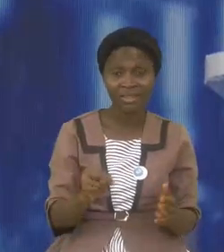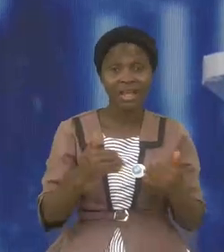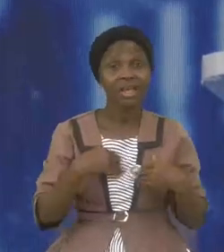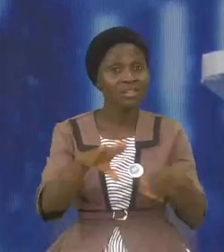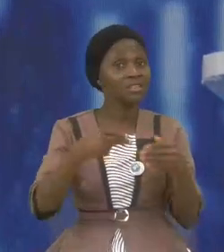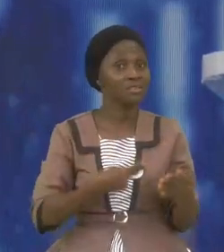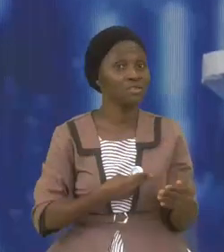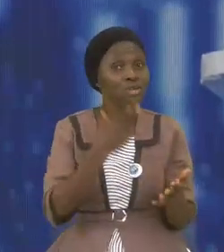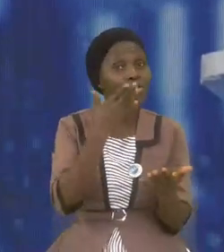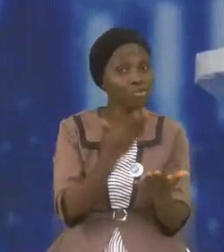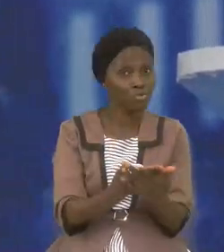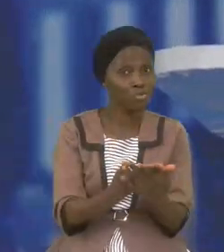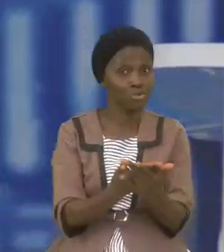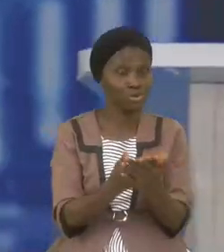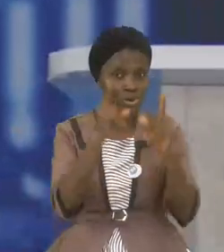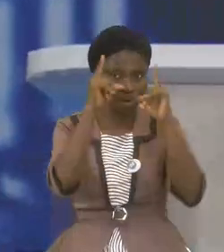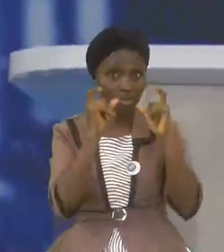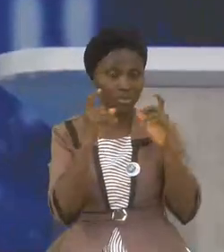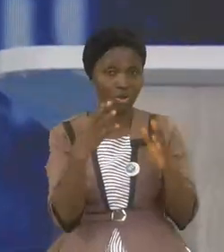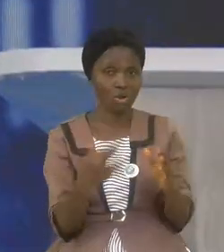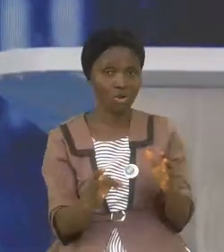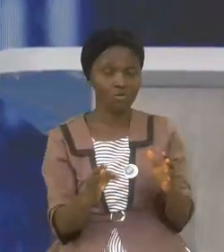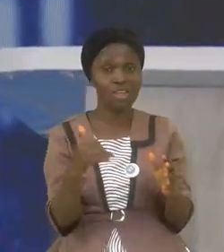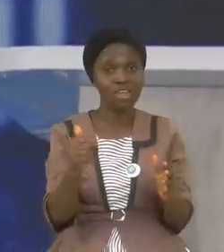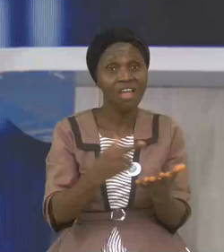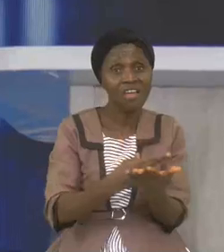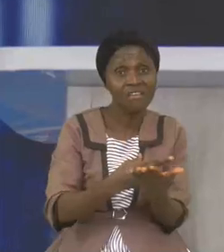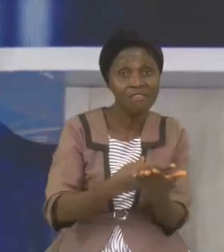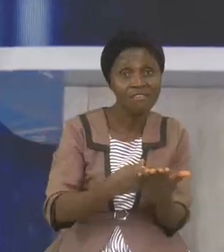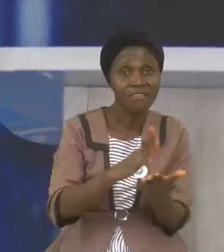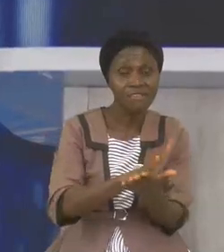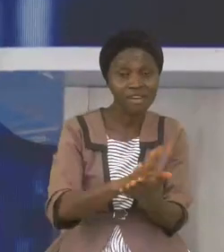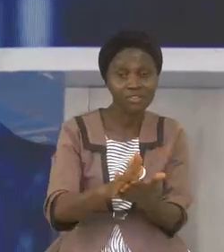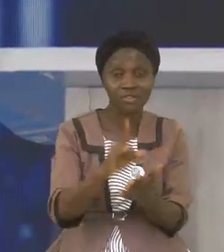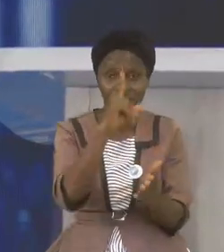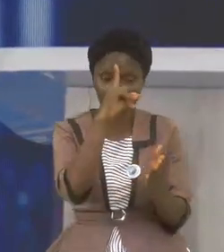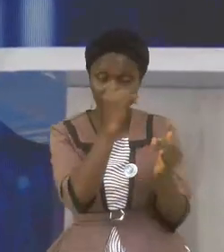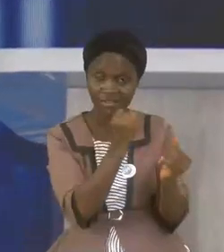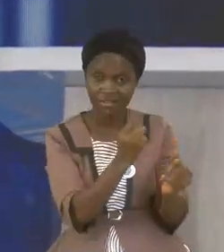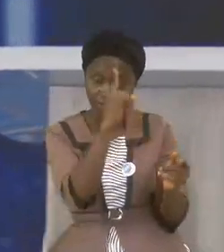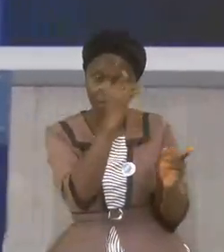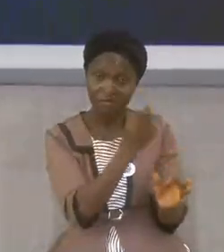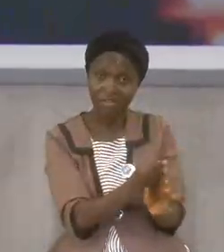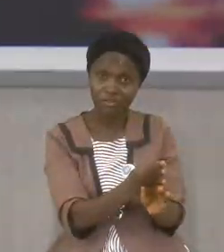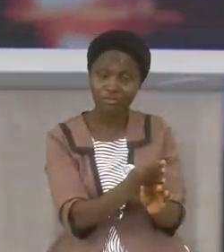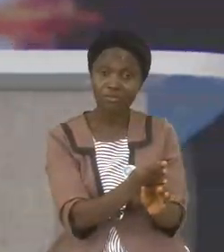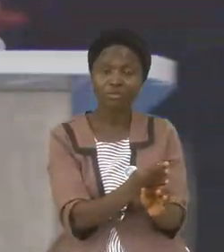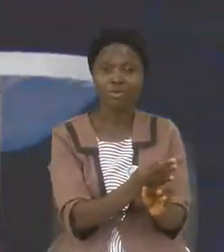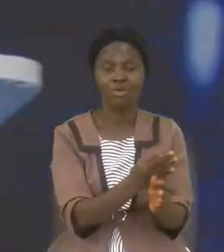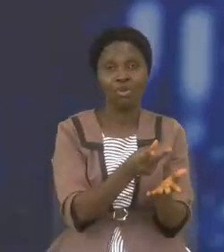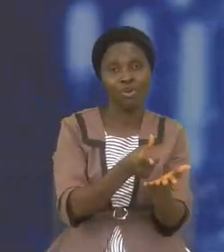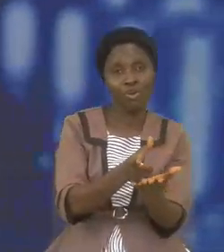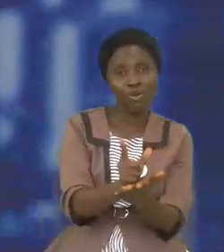humiliés, rabaissés? Daniel nous a donné une bonne image